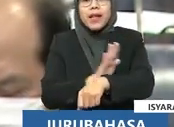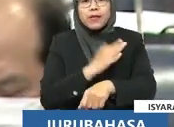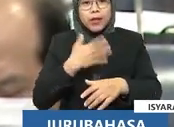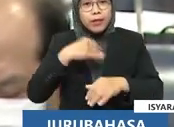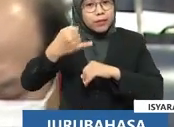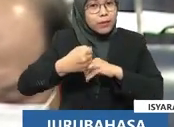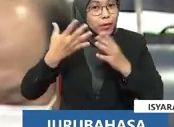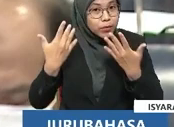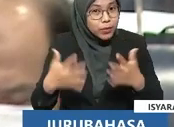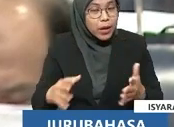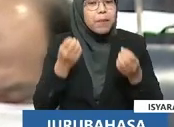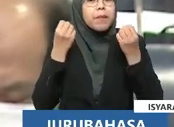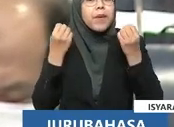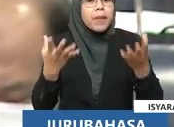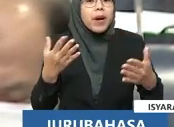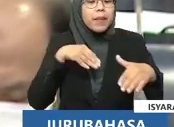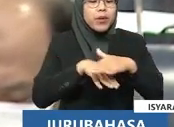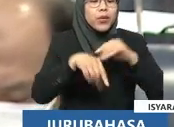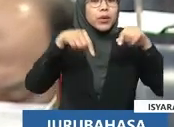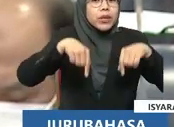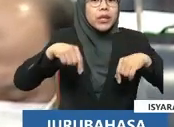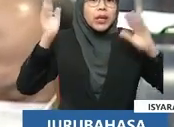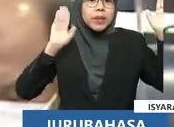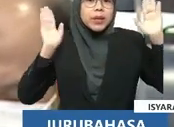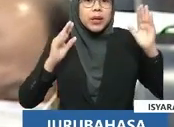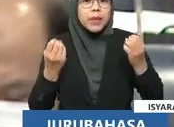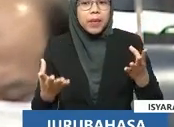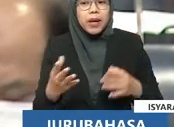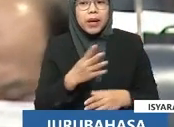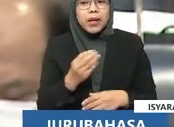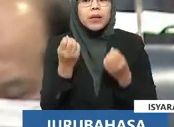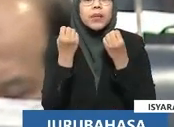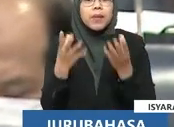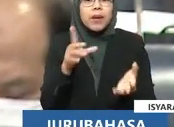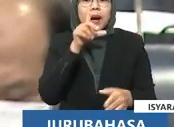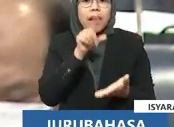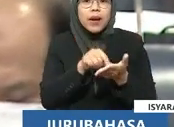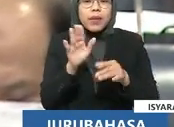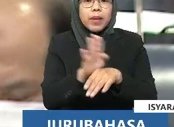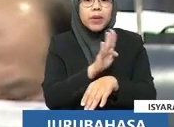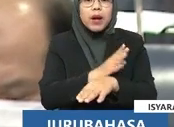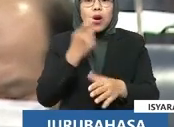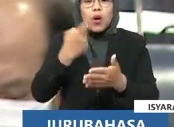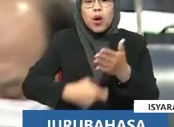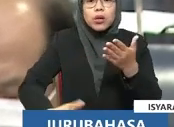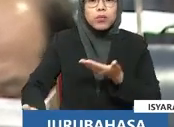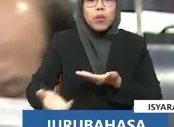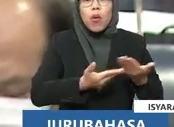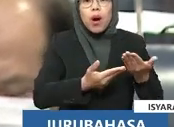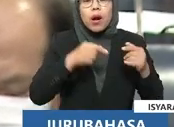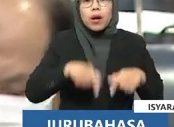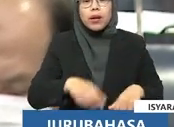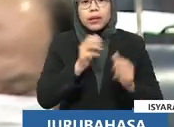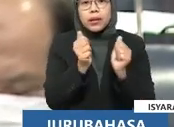daripada Brazil tu, dah berapa banyak telah masuk ke dalam negara kita? Dan berapa banyak ayam daripada Brazil, kos bawa masuk ayam Brazil